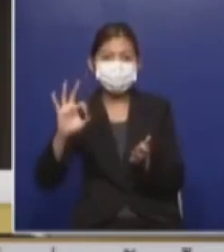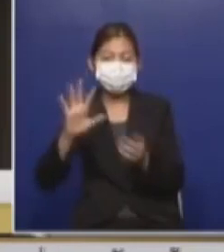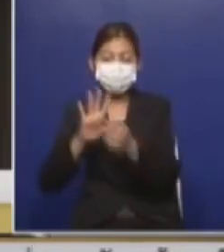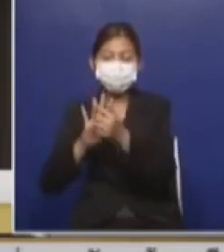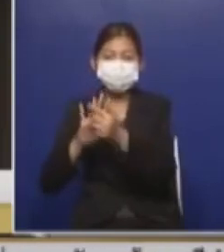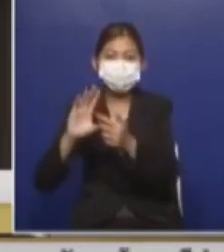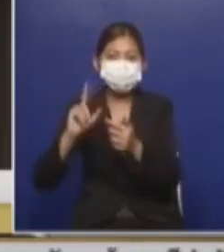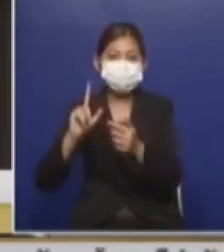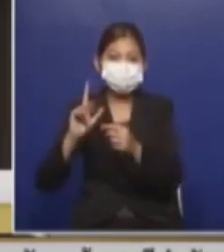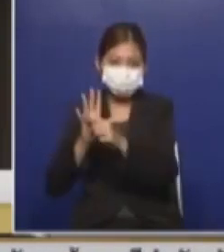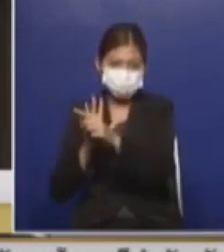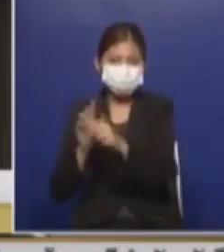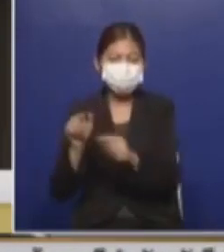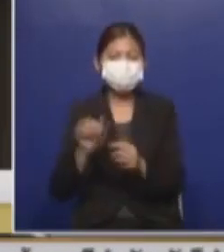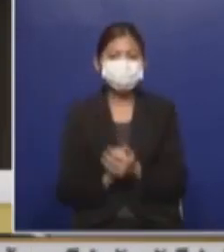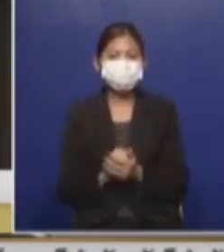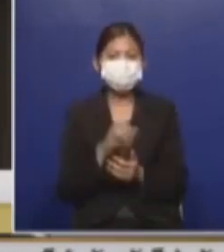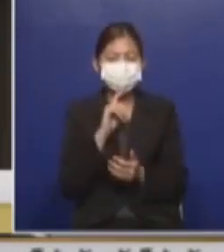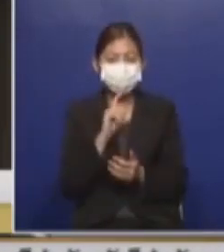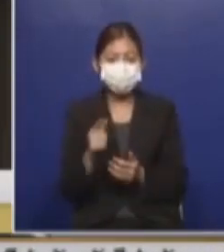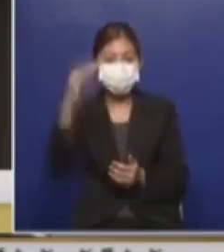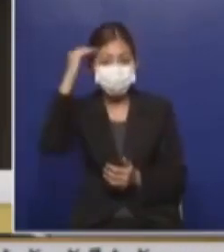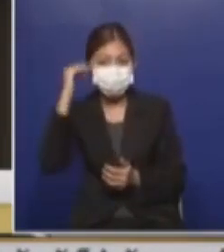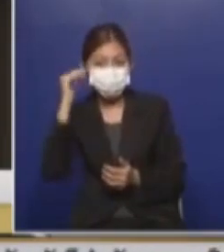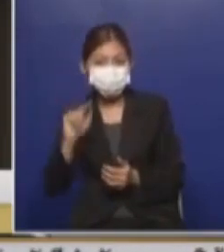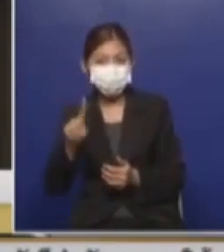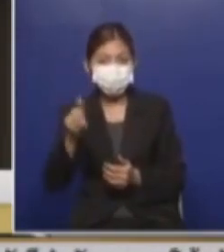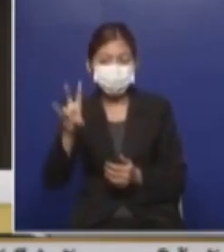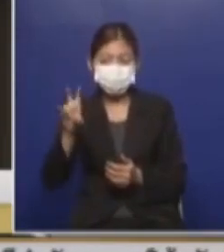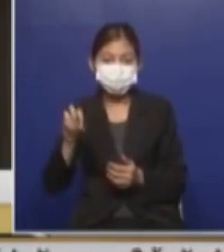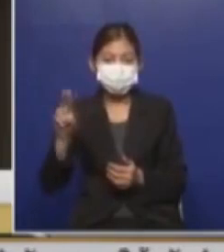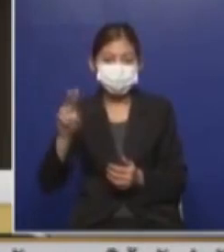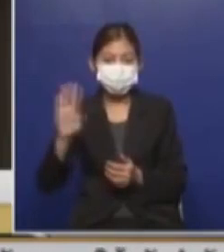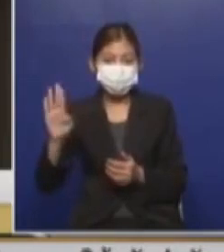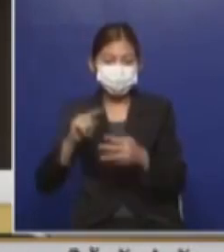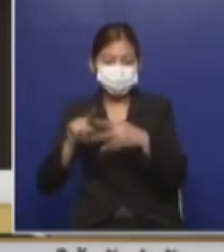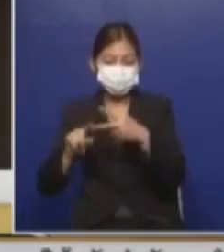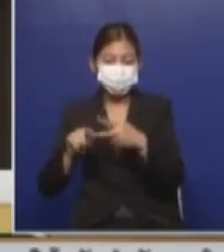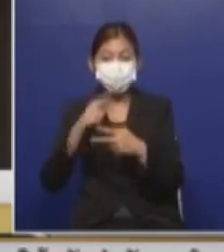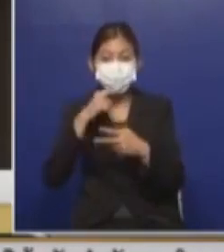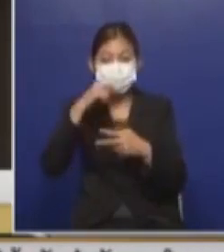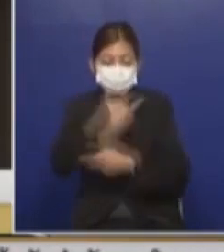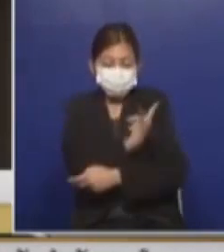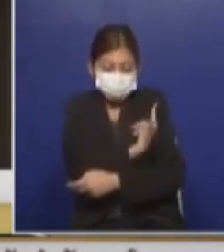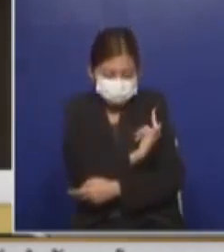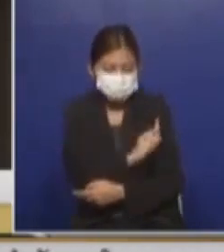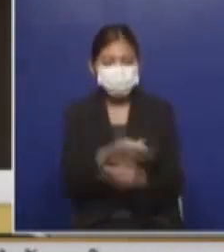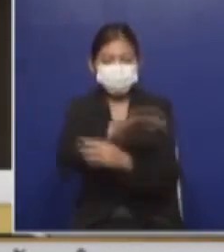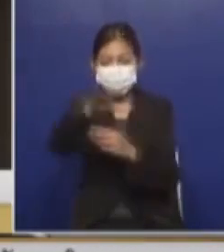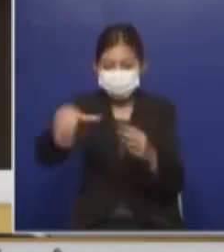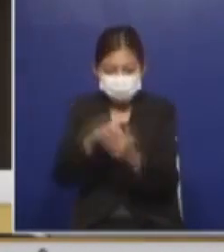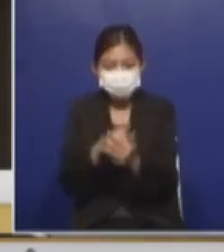ายได้ปานกลางเขามีส่วนลดให้ด้วยอย่างโคลัมเบีย372บาทถ้า372บาทฉีดทั้งประเทศ67ล้านคนใช้แค่